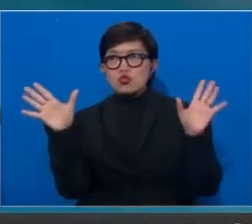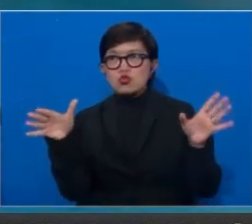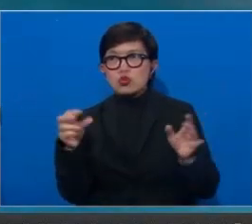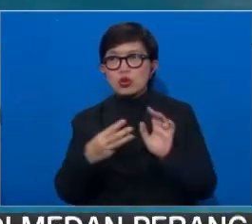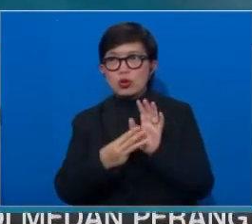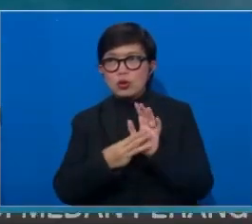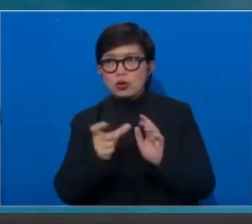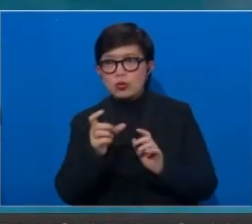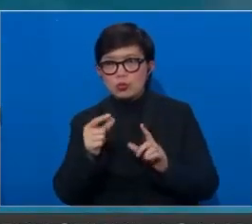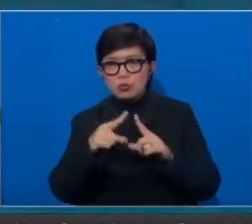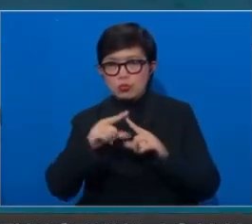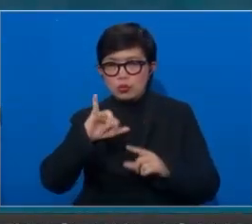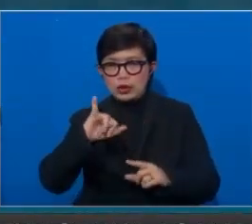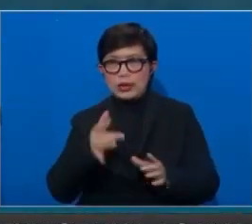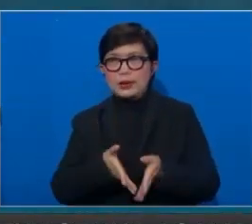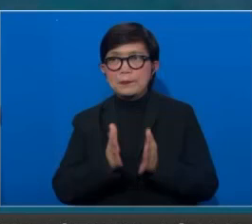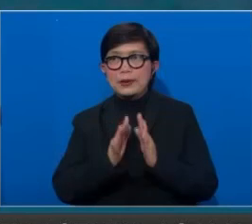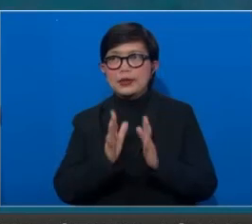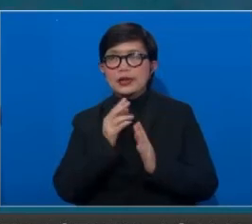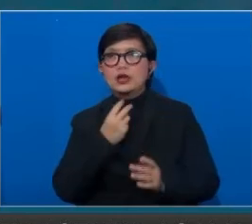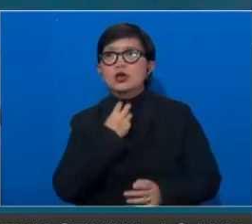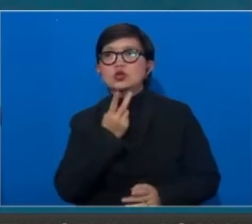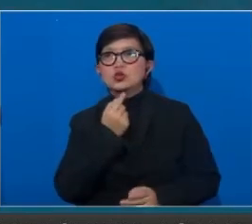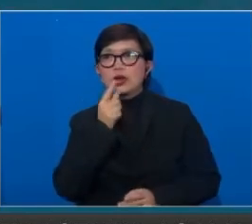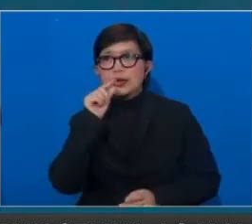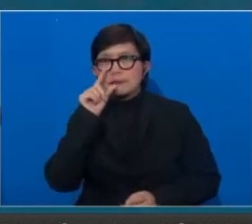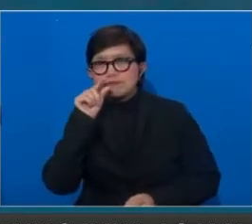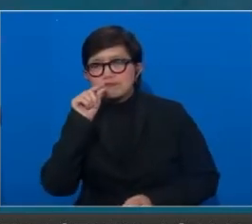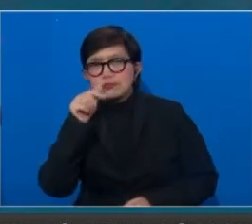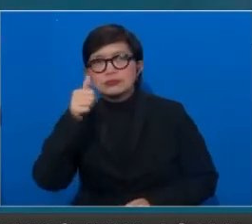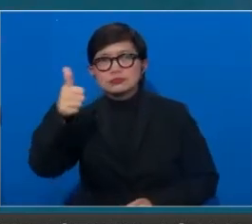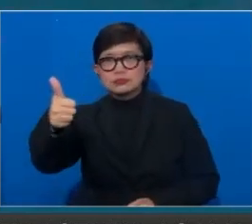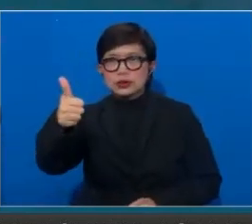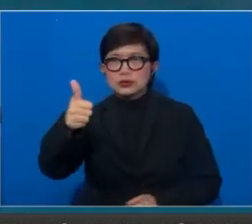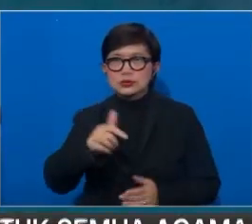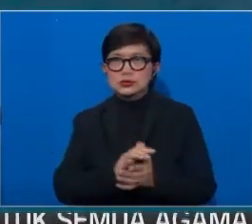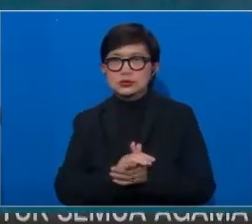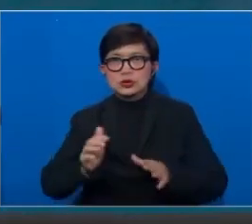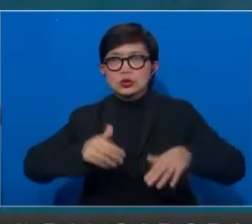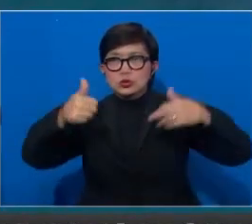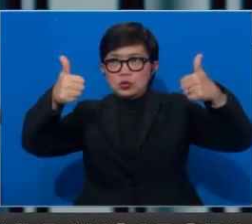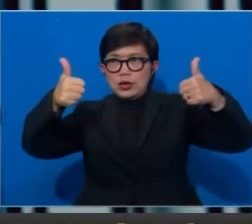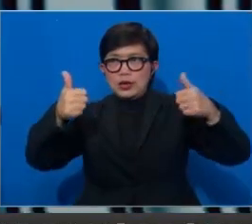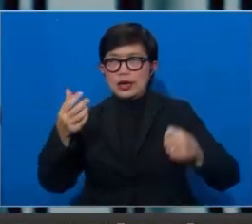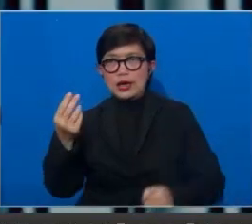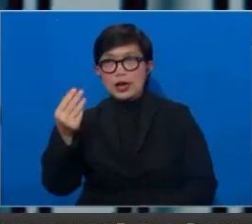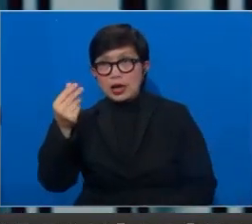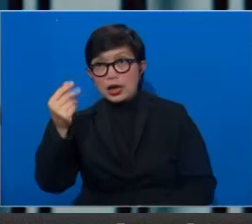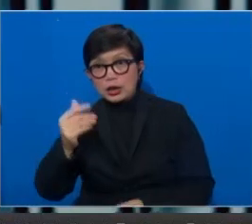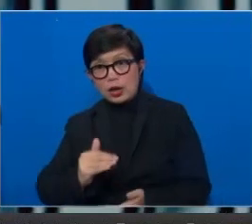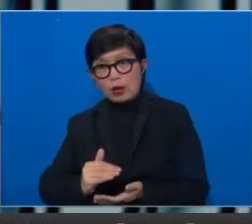memiliki ciri khas ekor panjang serta kicauannya yang merdu dan lantang. Tak heran jika sering juara, harganya bisa bernilai